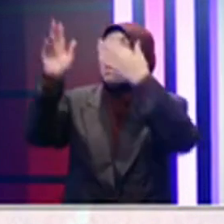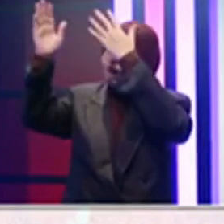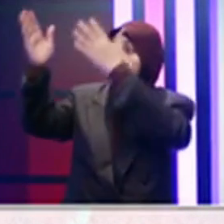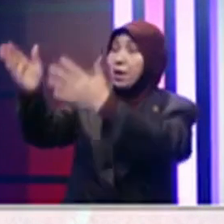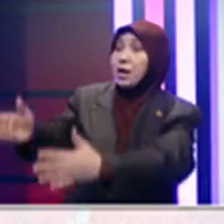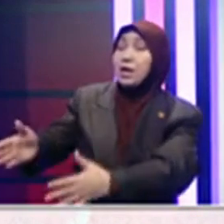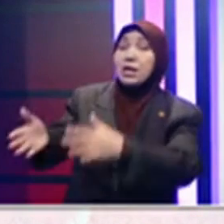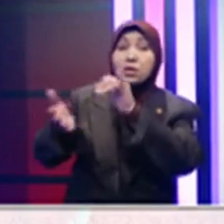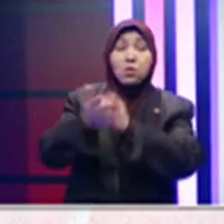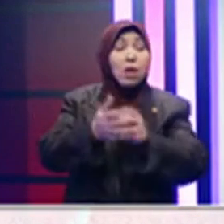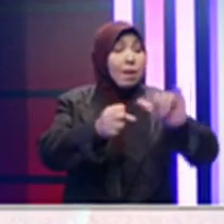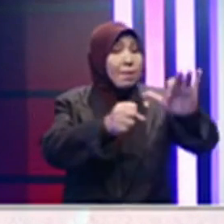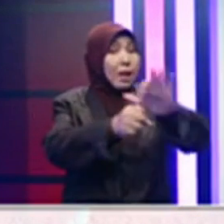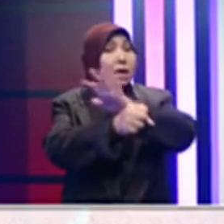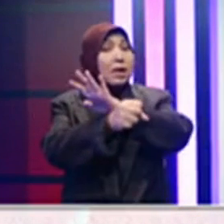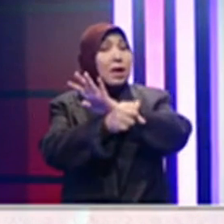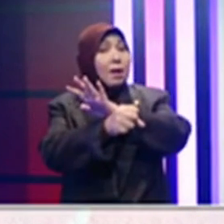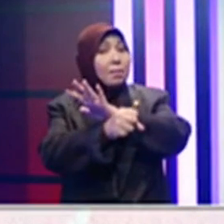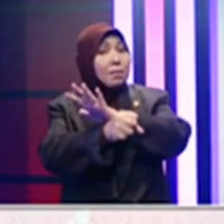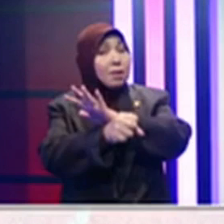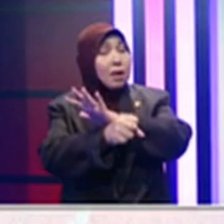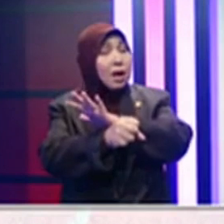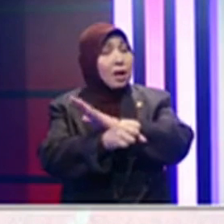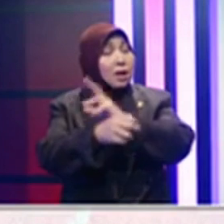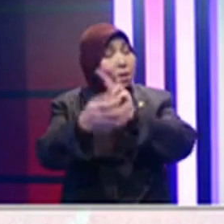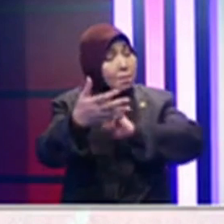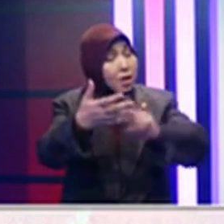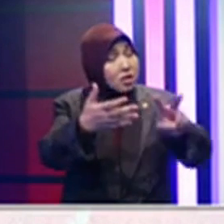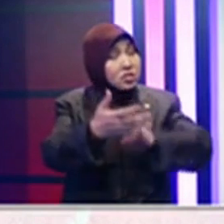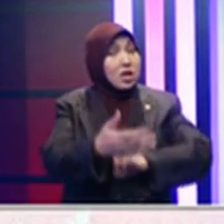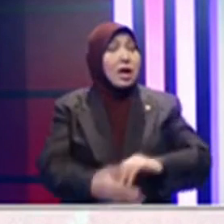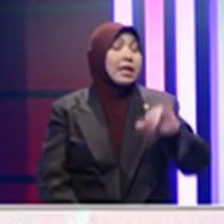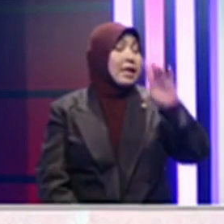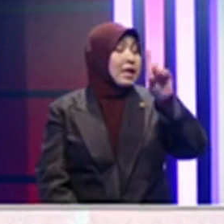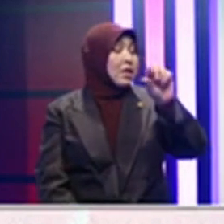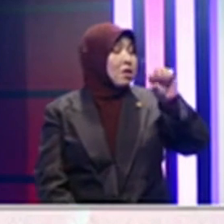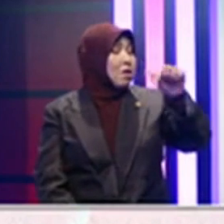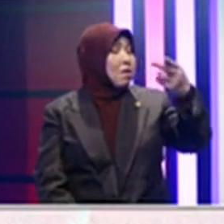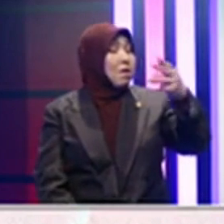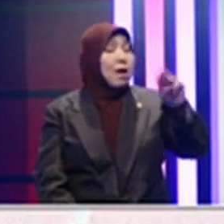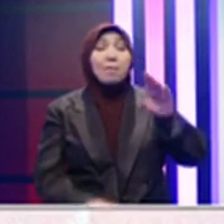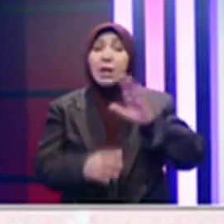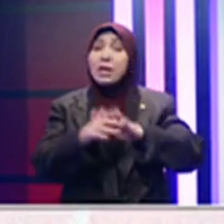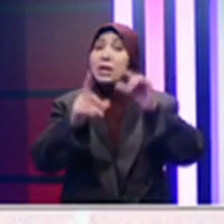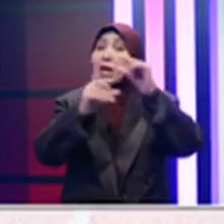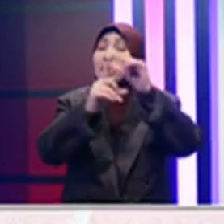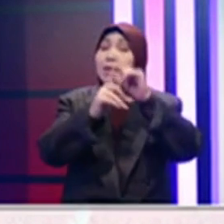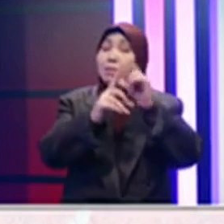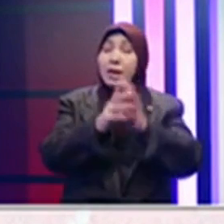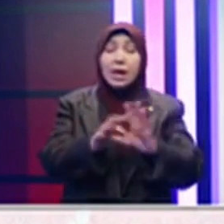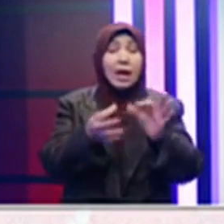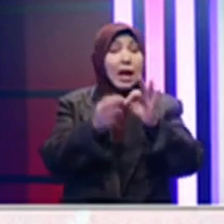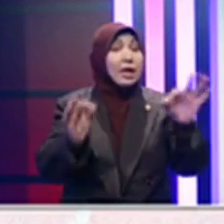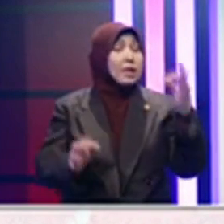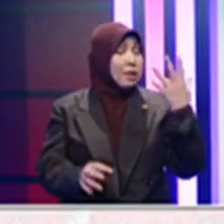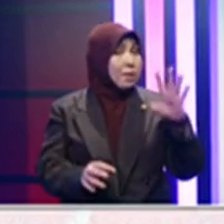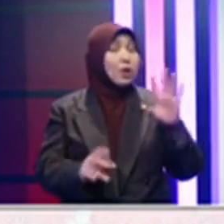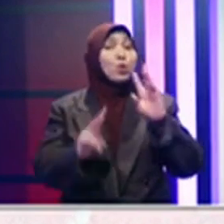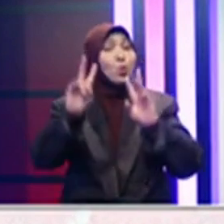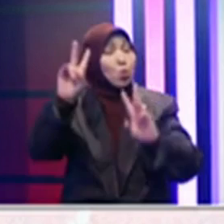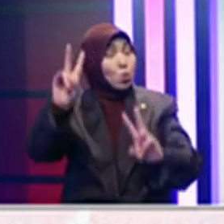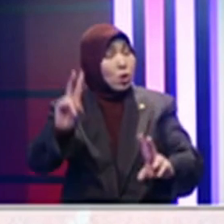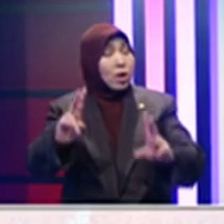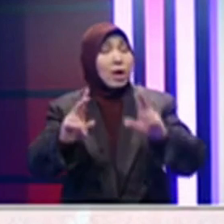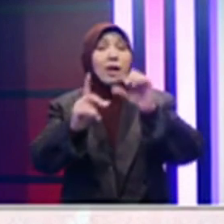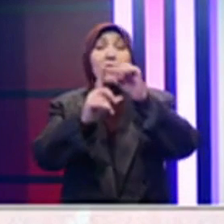iaitu menyempurnakan bacaan idgham pada kalimah dalam ayat yang ke-14. Dua kalimah yang kita nak beri